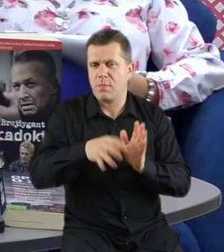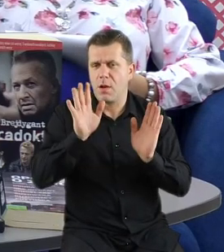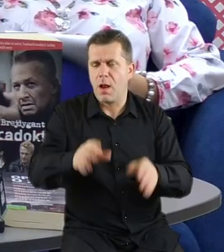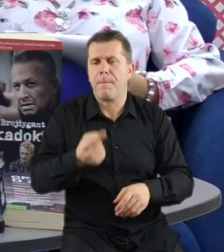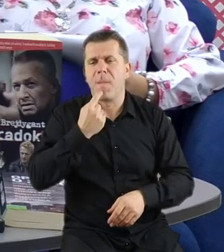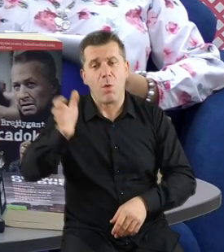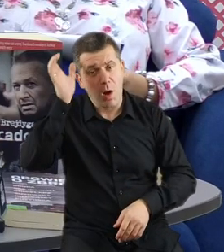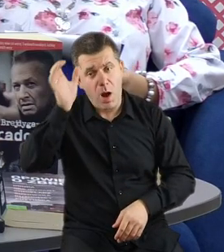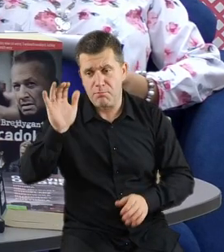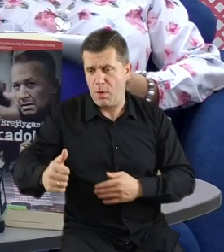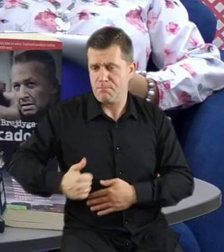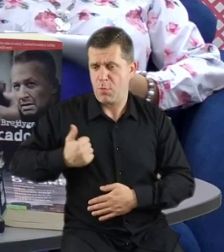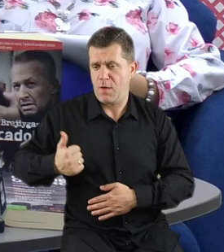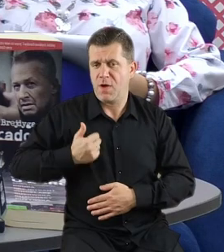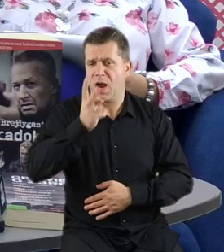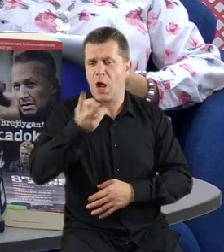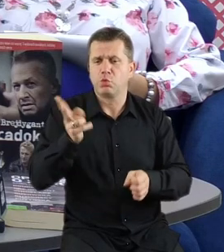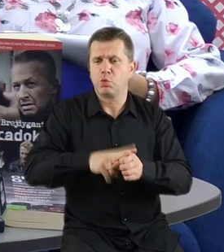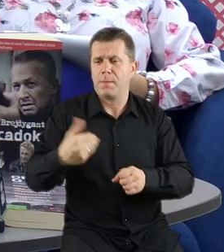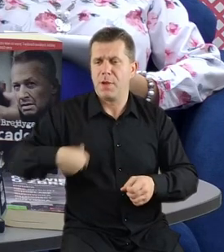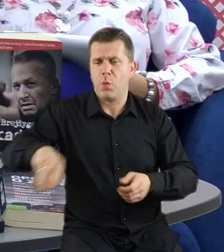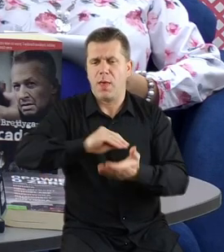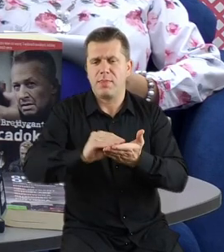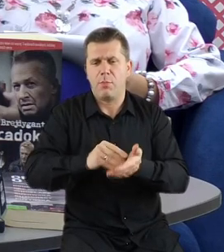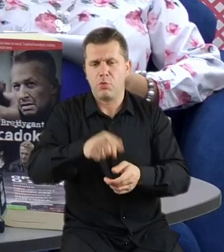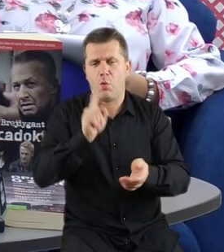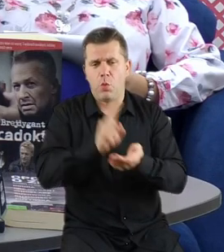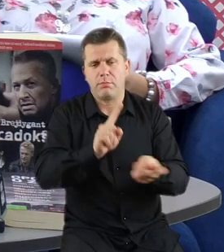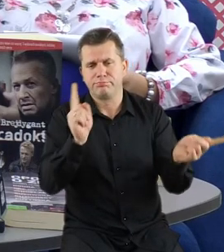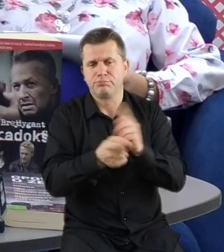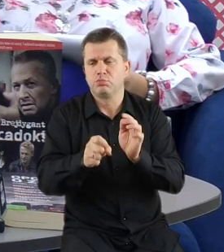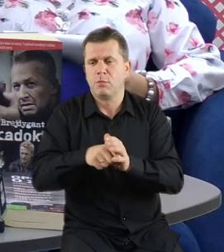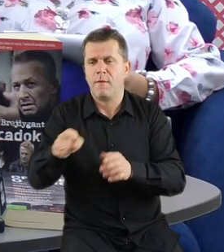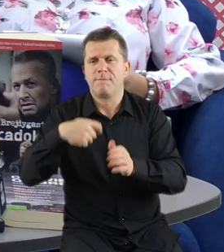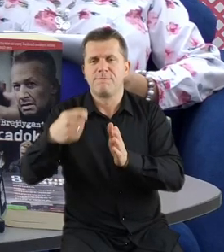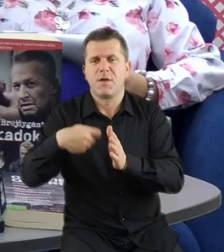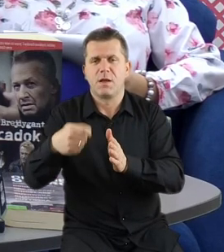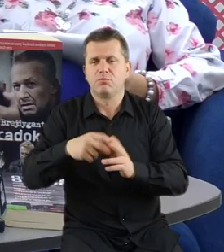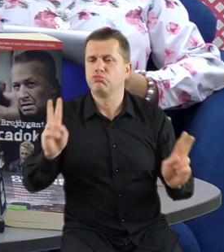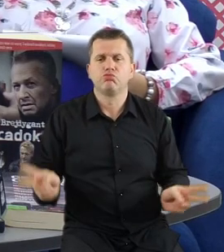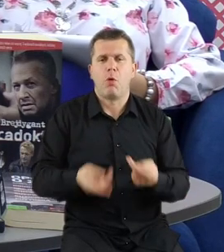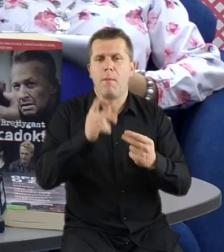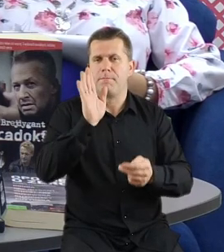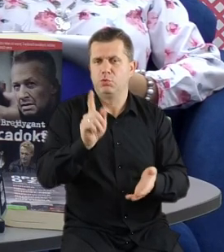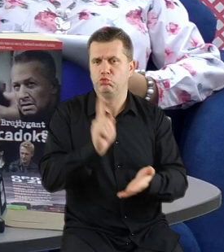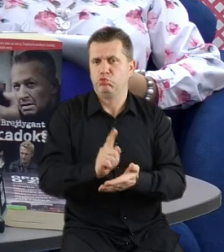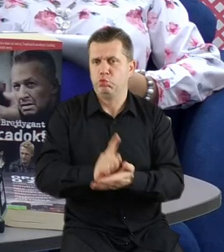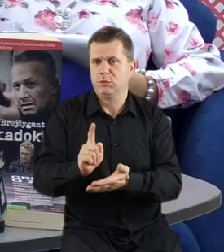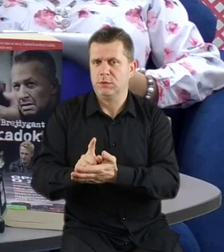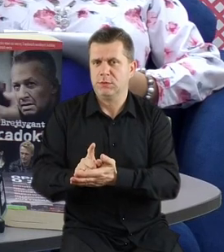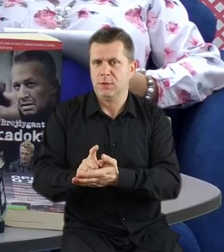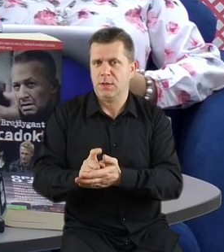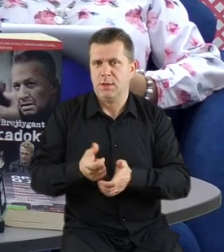się pochwalić tym, że właściwie każda powieść, którą napisał, została zekranizowana. Skąd ten sukces? Nie